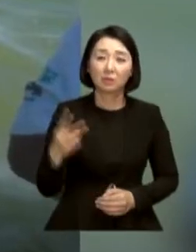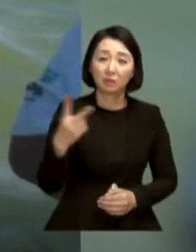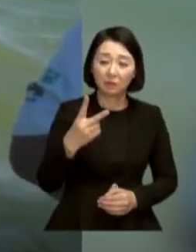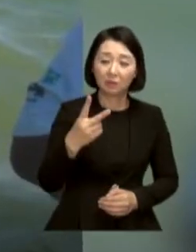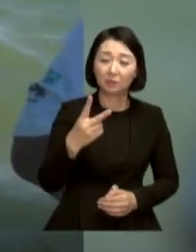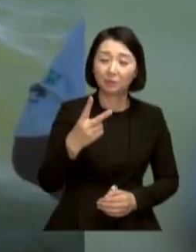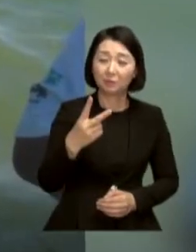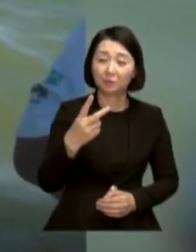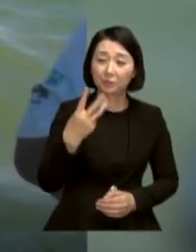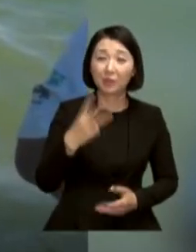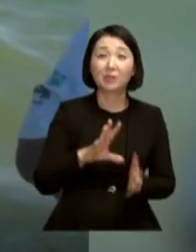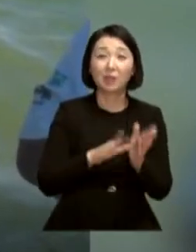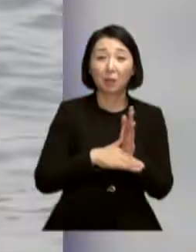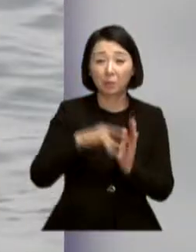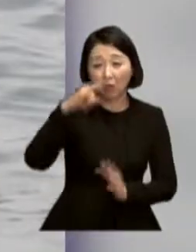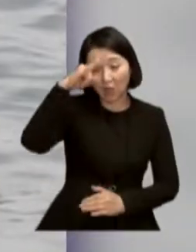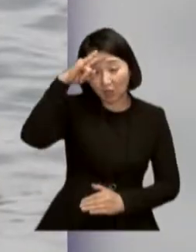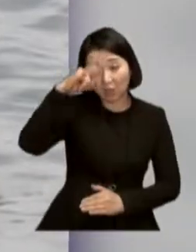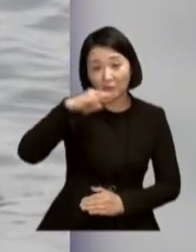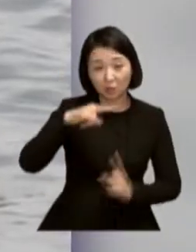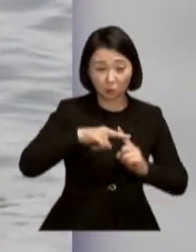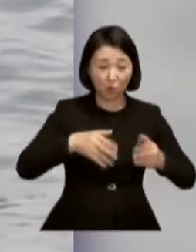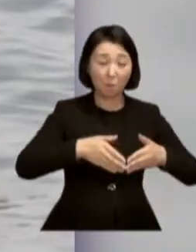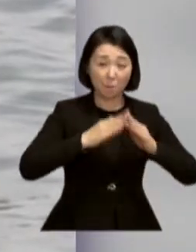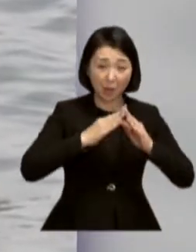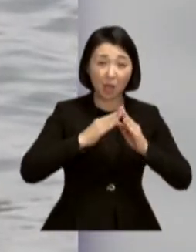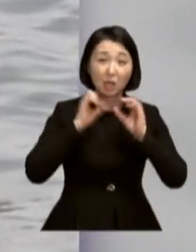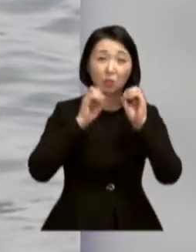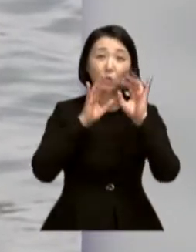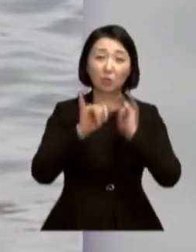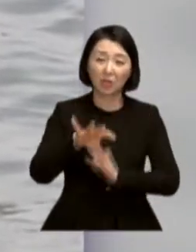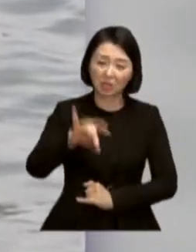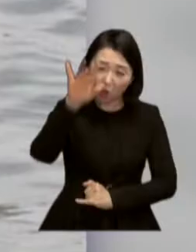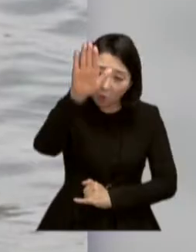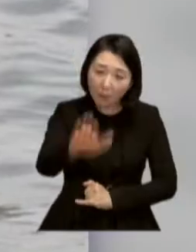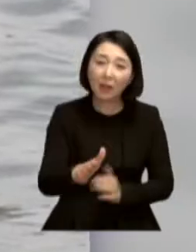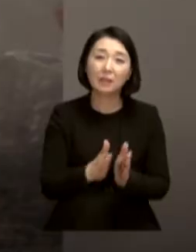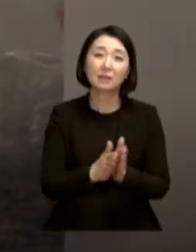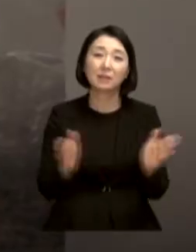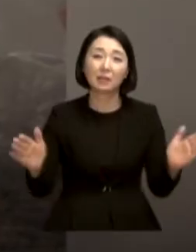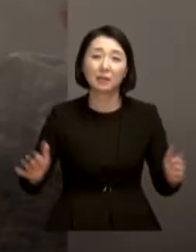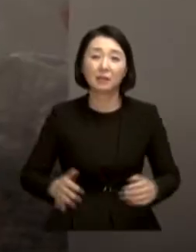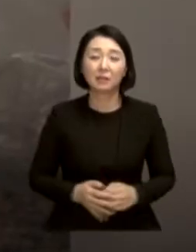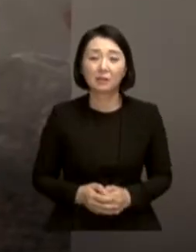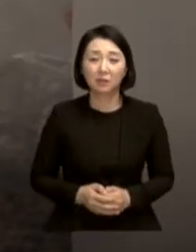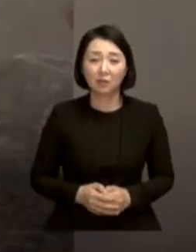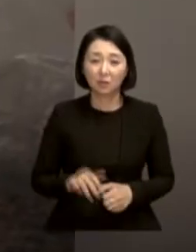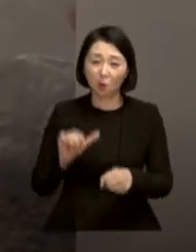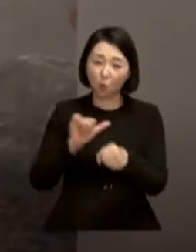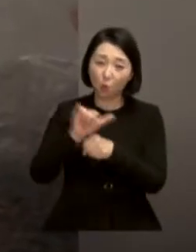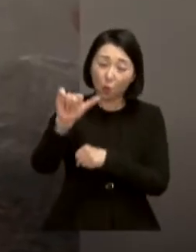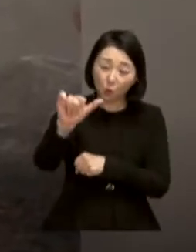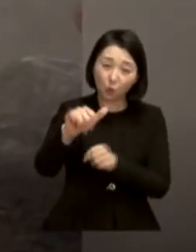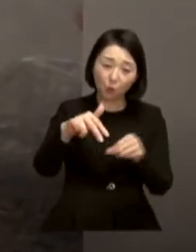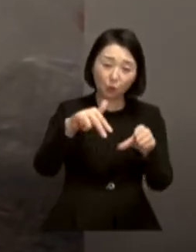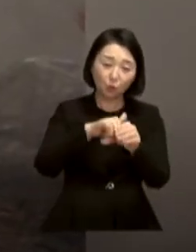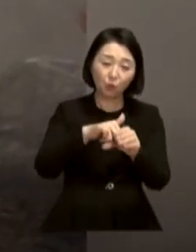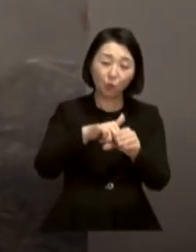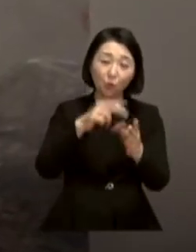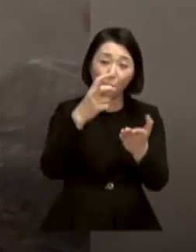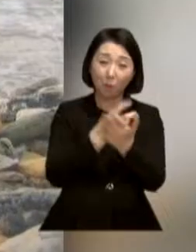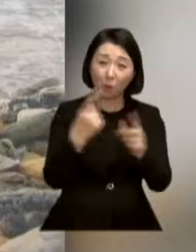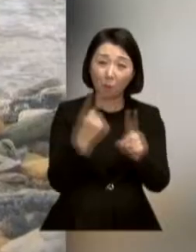2003년 카자흐스탄에 교회를 개척하며 선교사로의 첫 발을 내디딘 이희석 선교사. 5년 뒤 종교법이